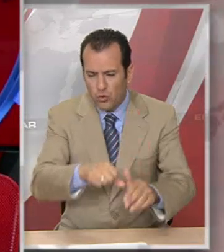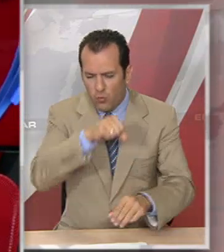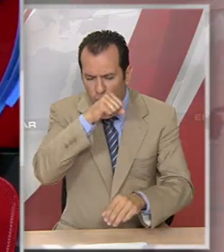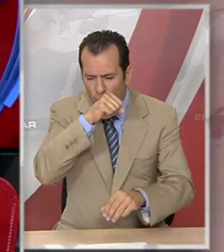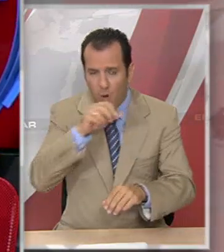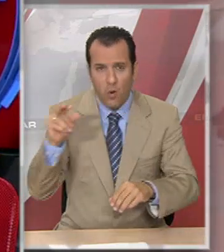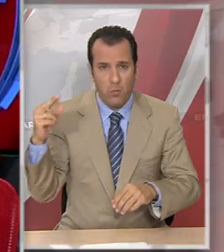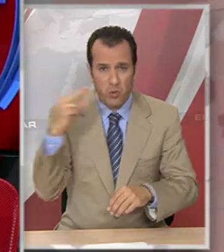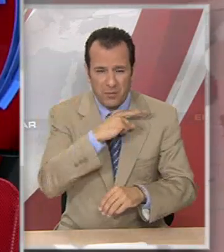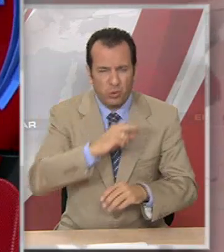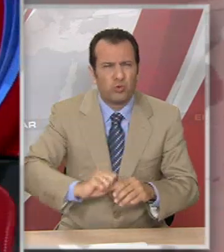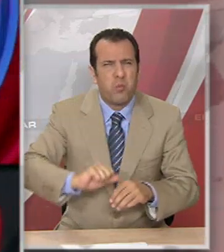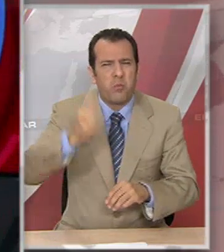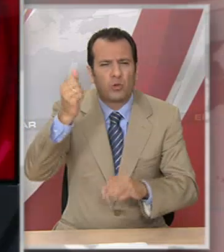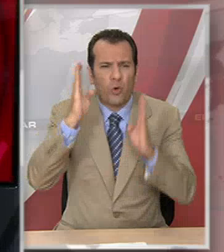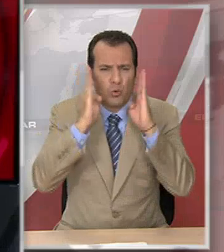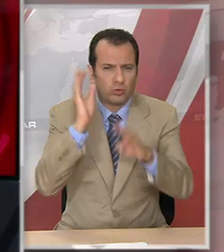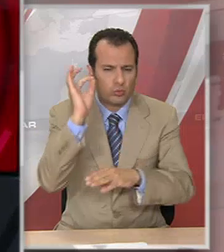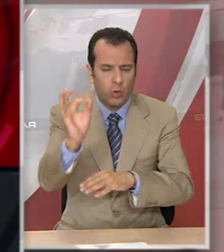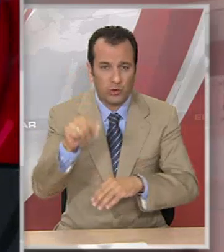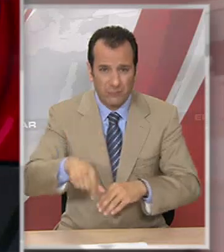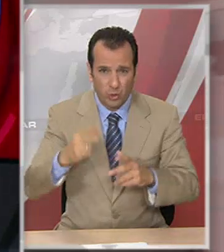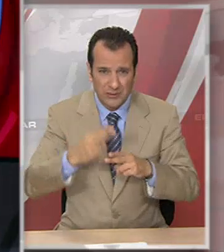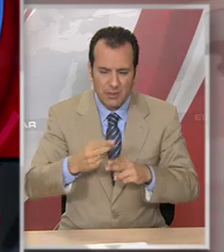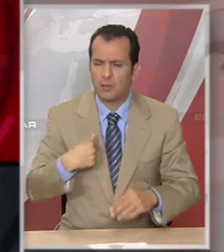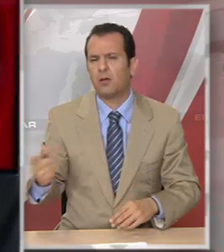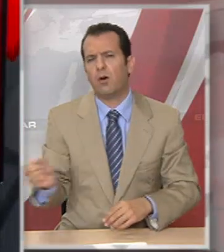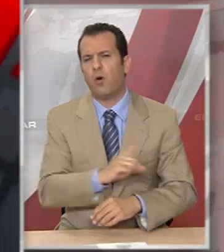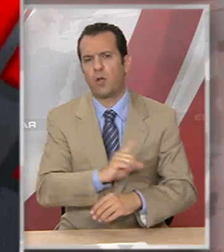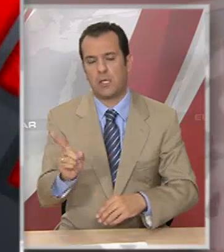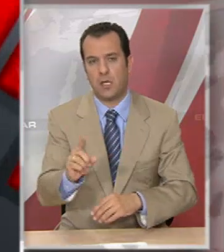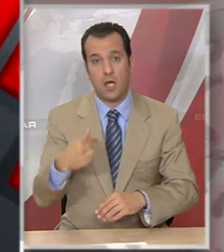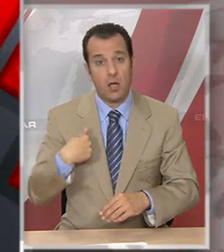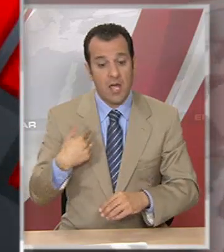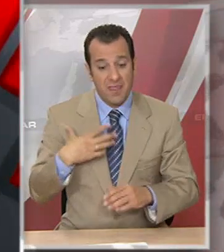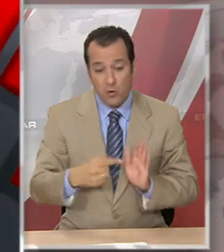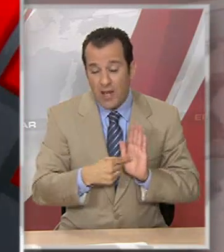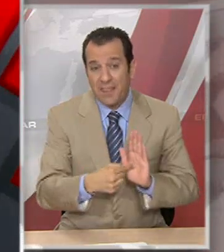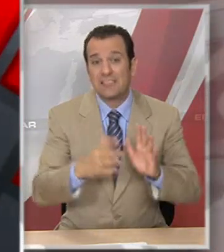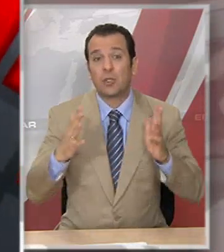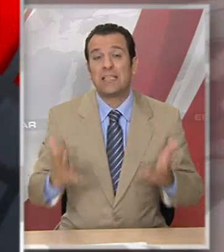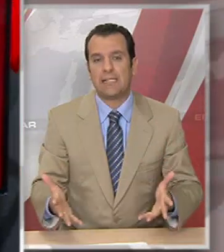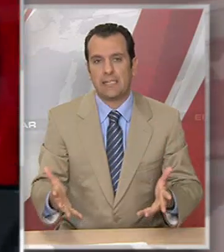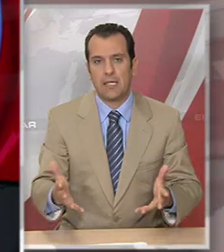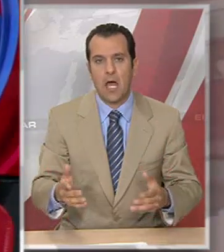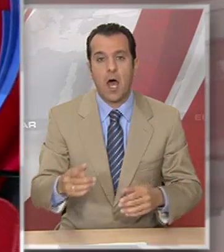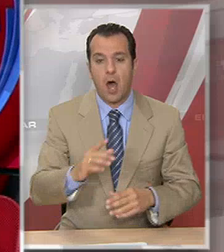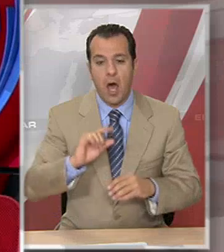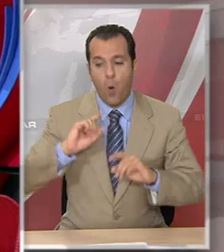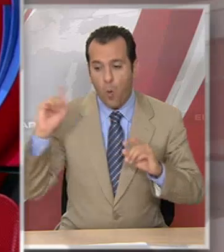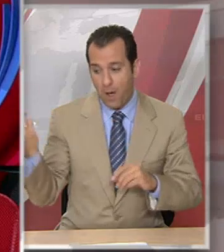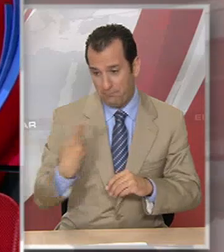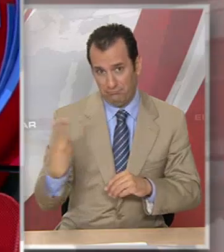δεν είναι το μείζον αυτό για μένα. Ναι. Και γι' αυτό είπα, εάν είναι το μόνο εμπόδιο